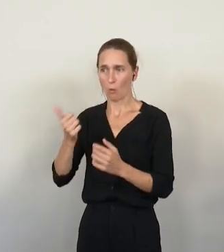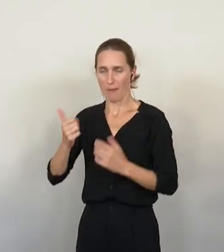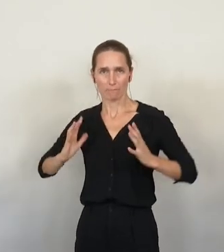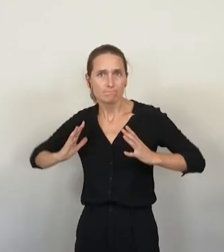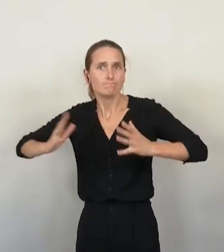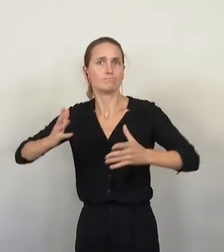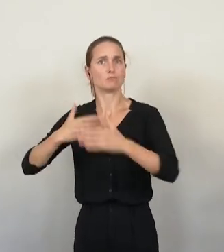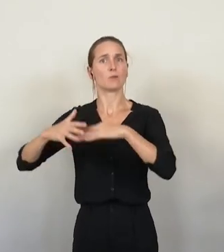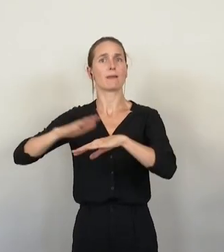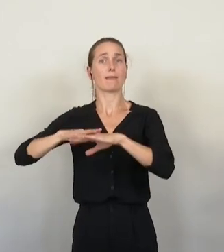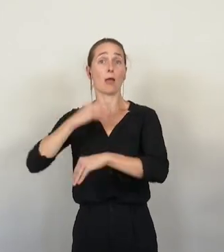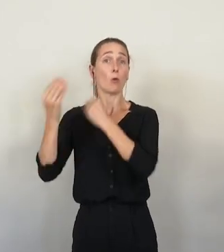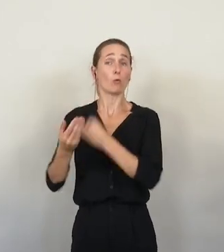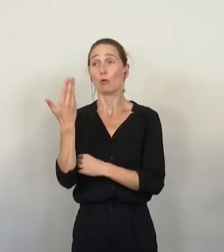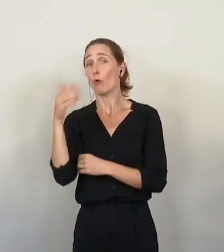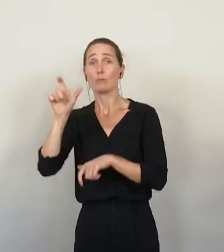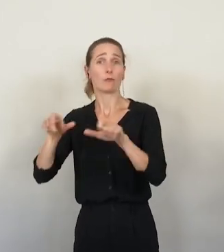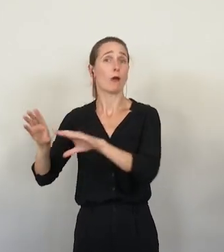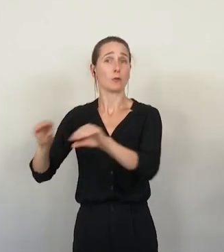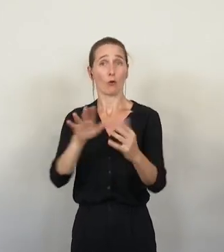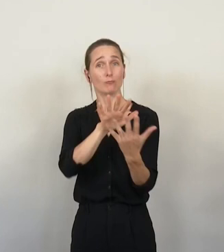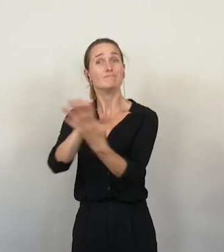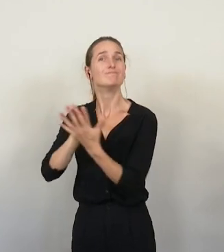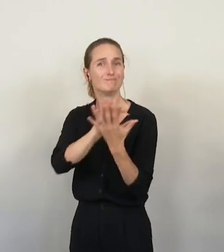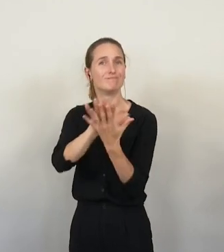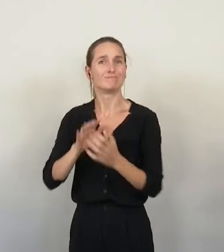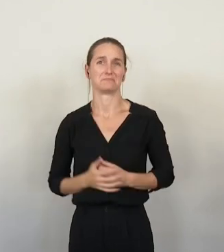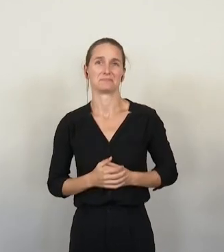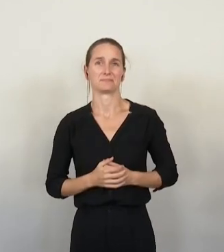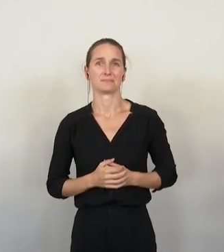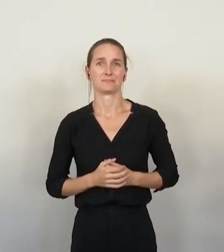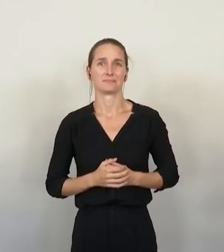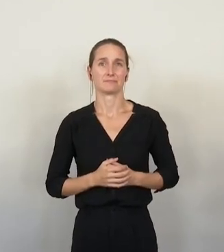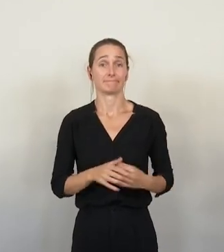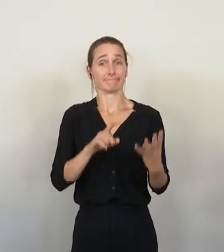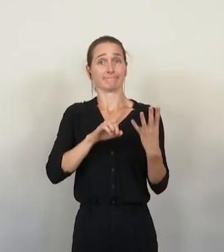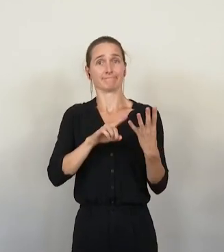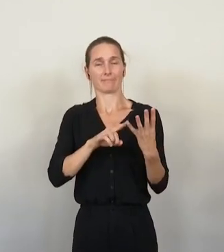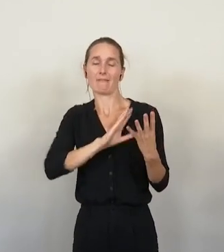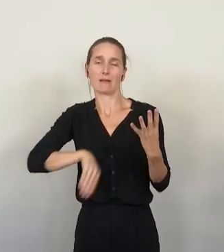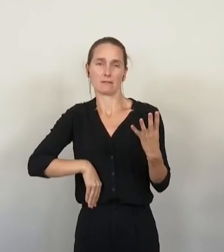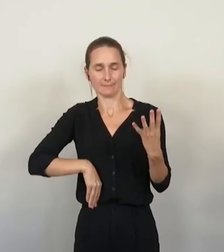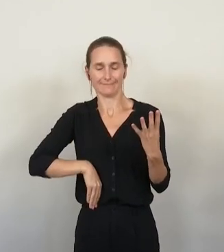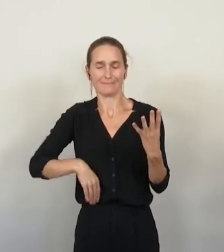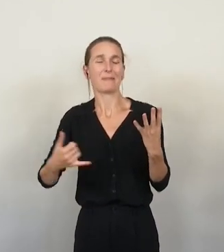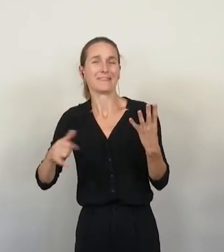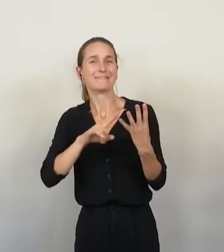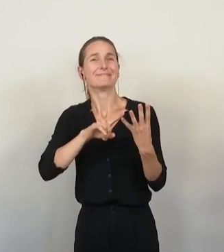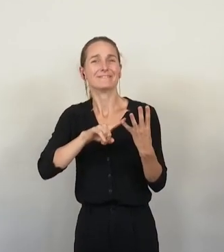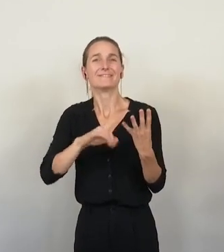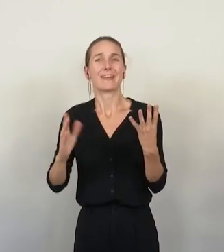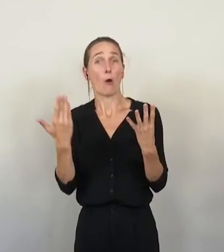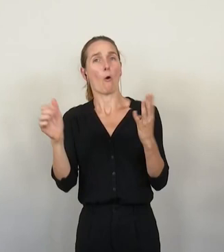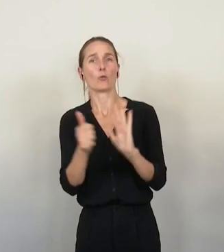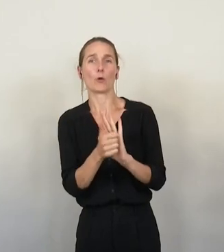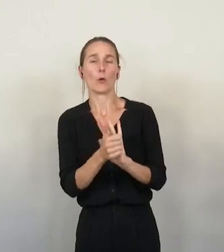ou tout simplement rencontrer d'autres habitants et habitantes enfin presque enfin une des autres fonctions